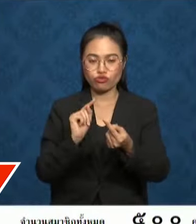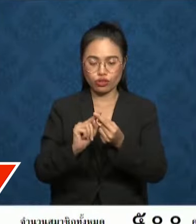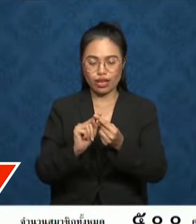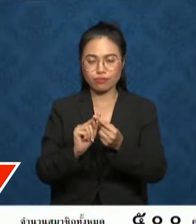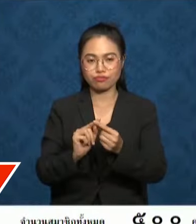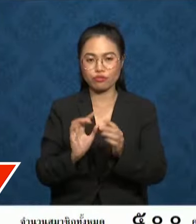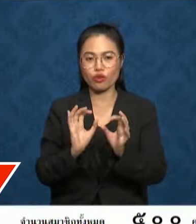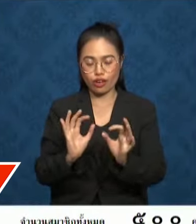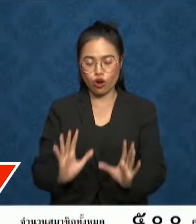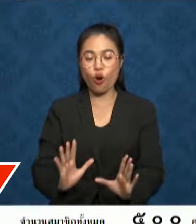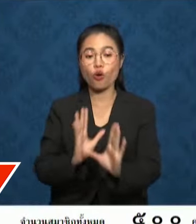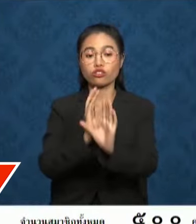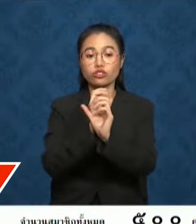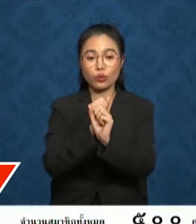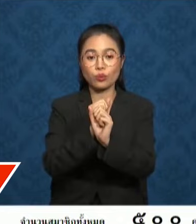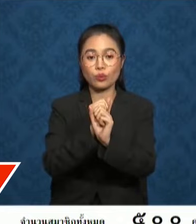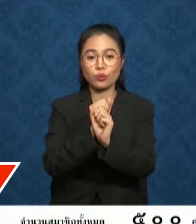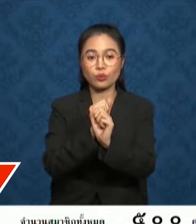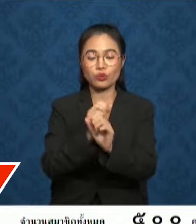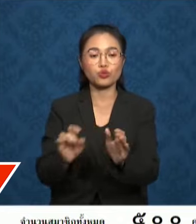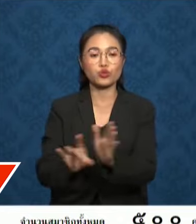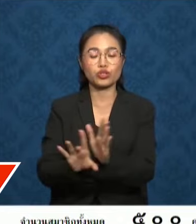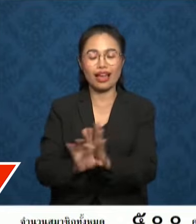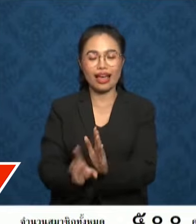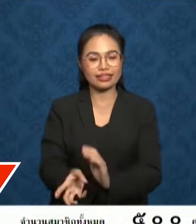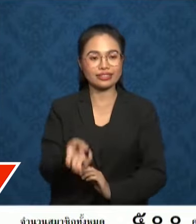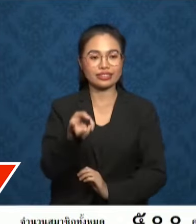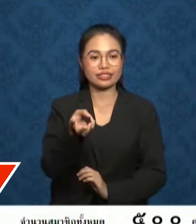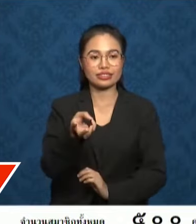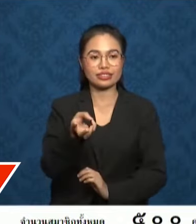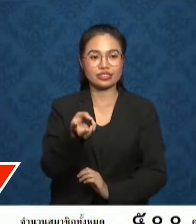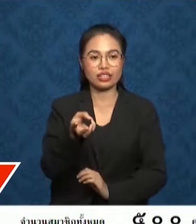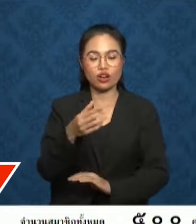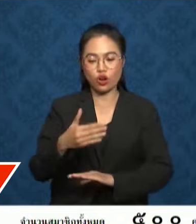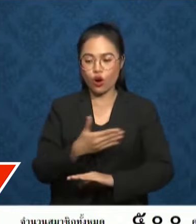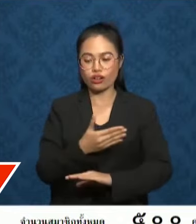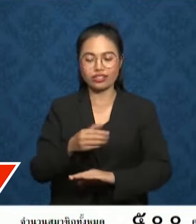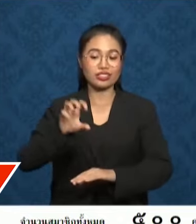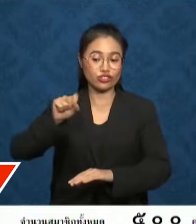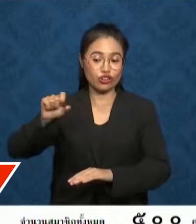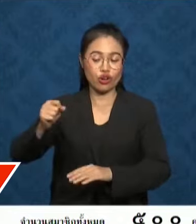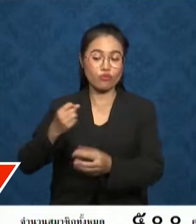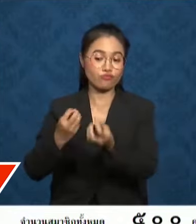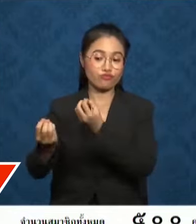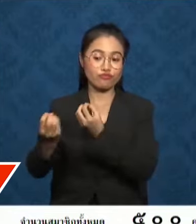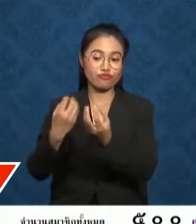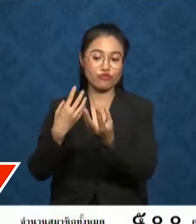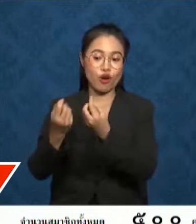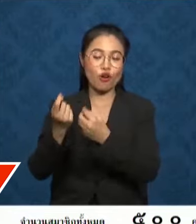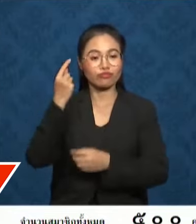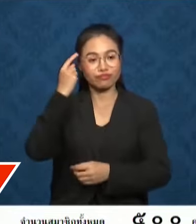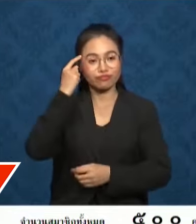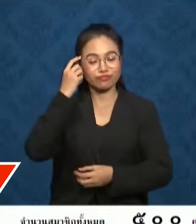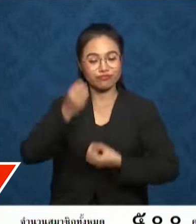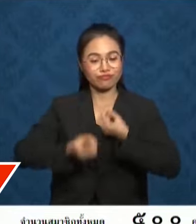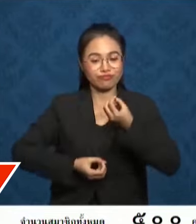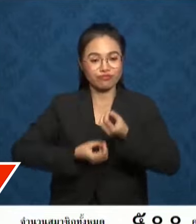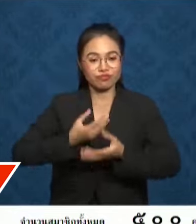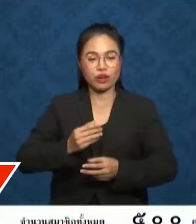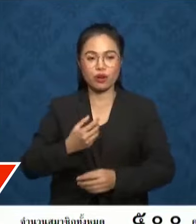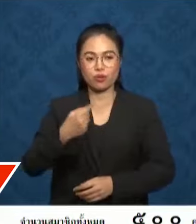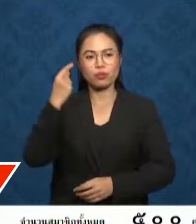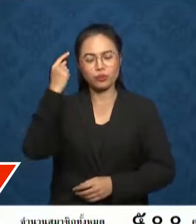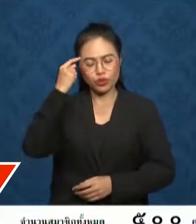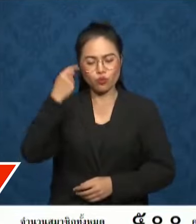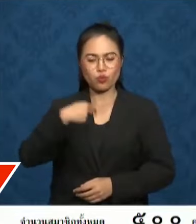เทานี้แต่จะขอสรุปตอนท้ายนิดนึงก่ที่จะฟังคามคิเหน จเพ Tranmaชกทกทานนะครัคิดว่าทกท่าน